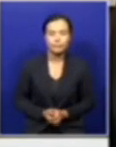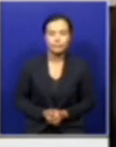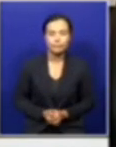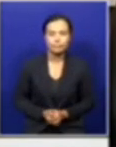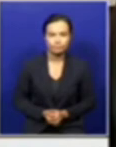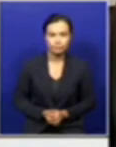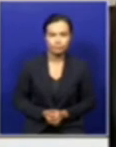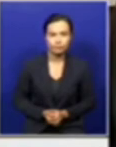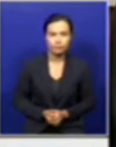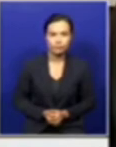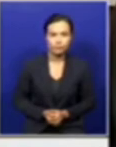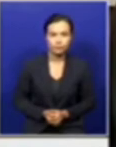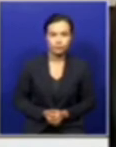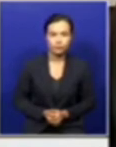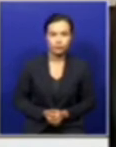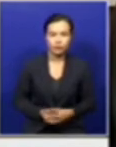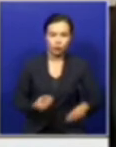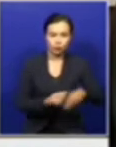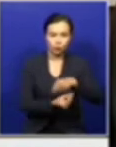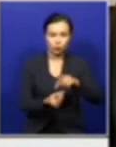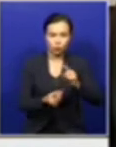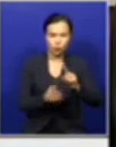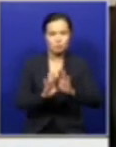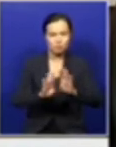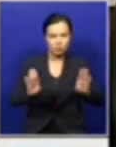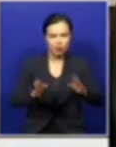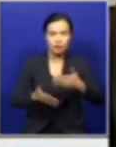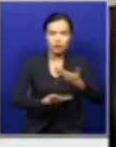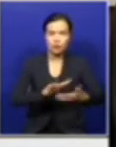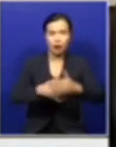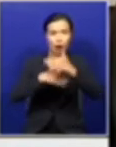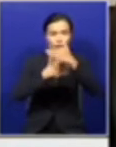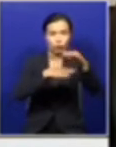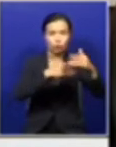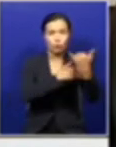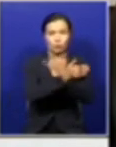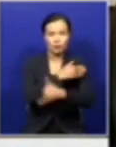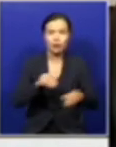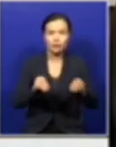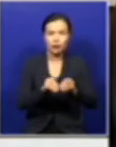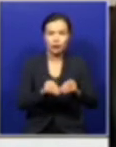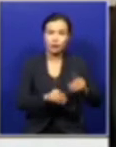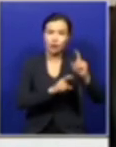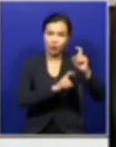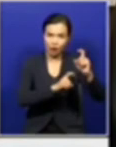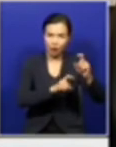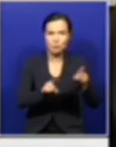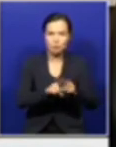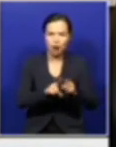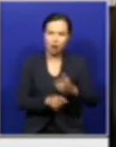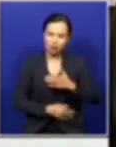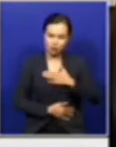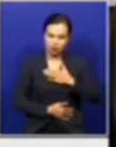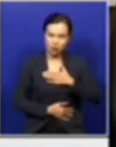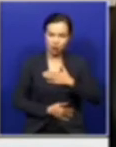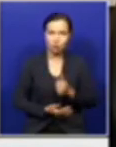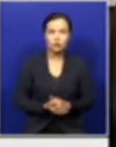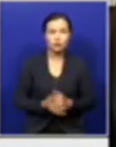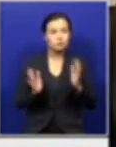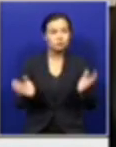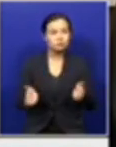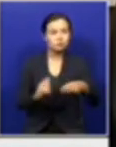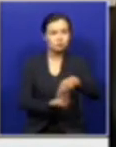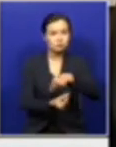ควรเร่งเปิดธุรกิจการค้ากับเพื่อนบ้านที่มีความปลอดภัยเช่นเดียวกับเราก็จะเป็นการกระตุ้นเศรษฐกิจ